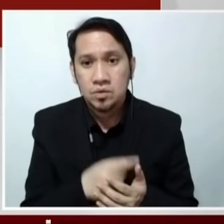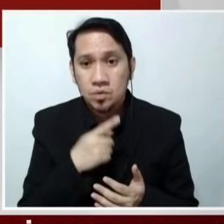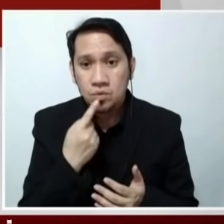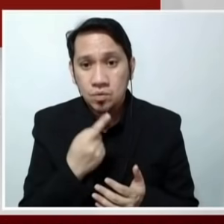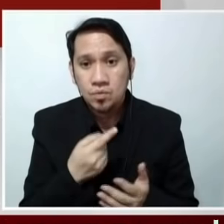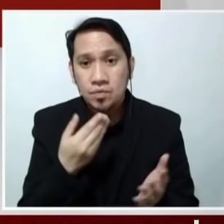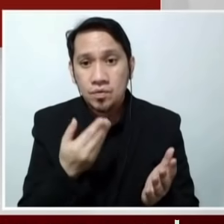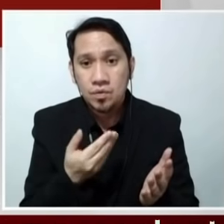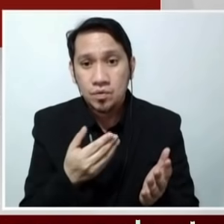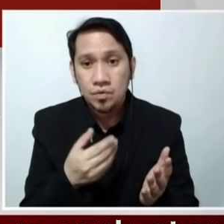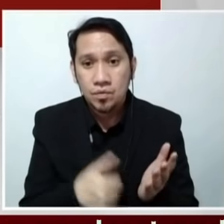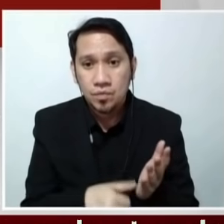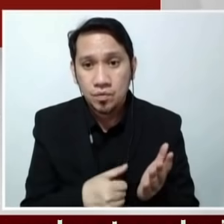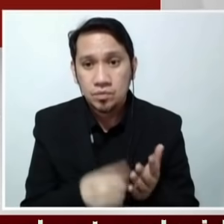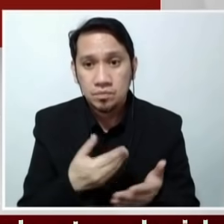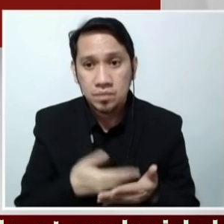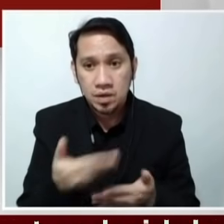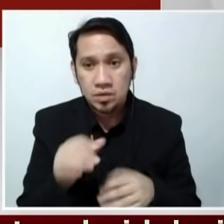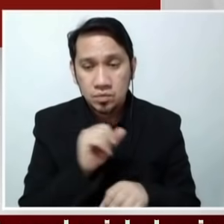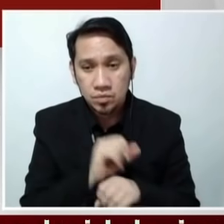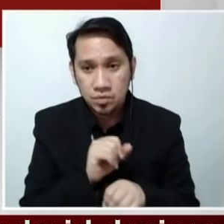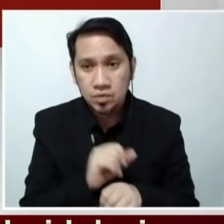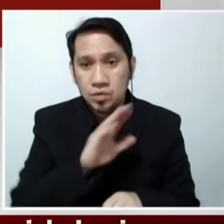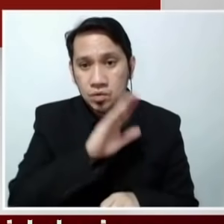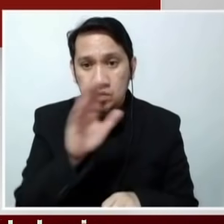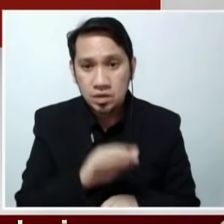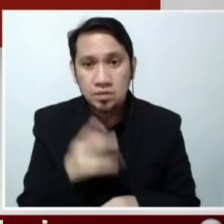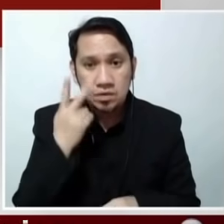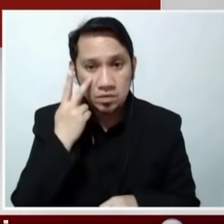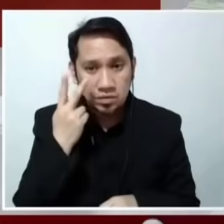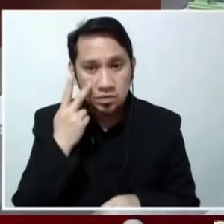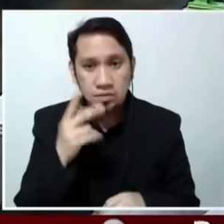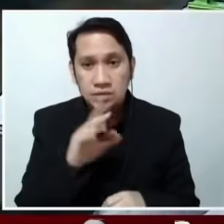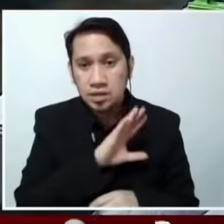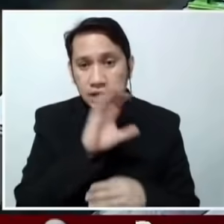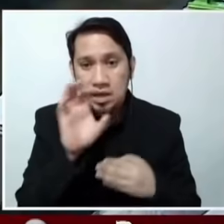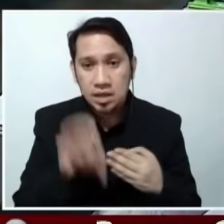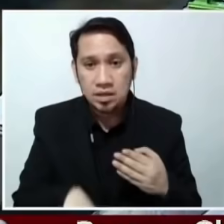that vote buying works. So you'll never see the end of vote buying.